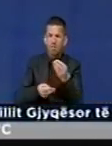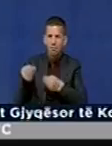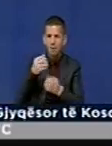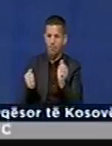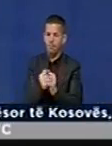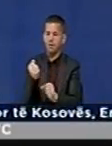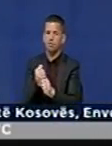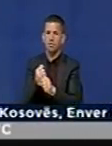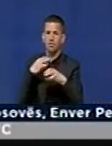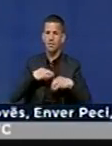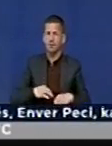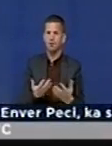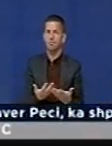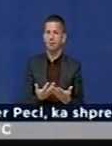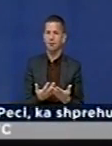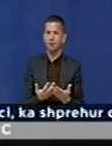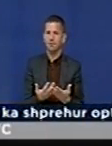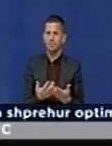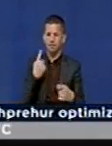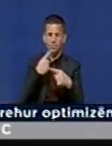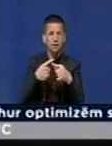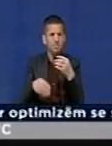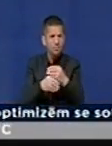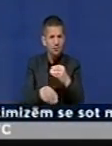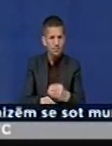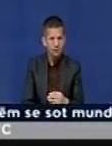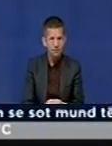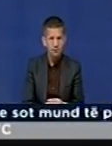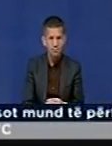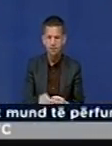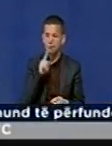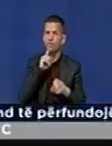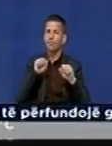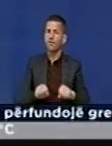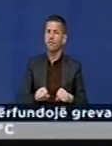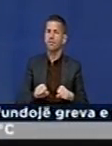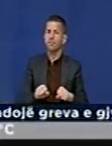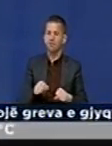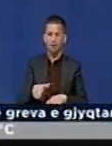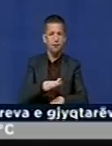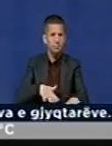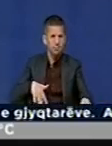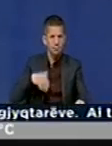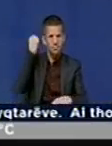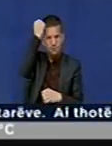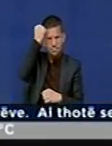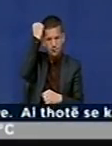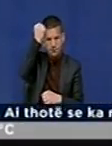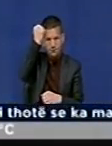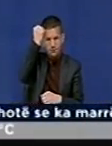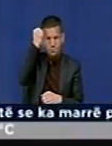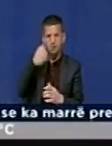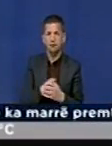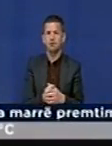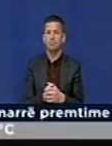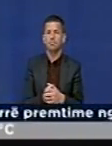me presidentin, dhe pastaj edhe i keni sjell amandamentet si qeveri, të sponsorizuara nga qeveria në Kuvendin e Republikës Kosovës, amandamentet kushtetuese,